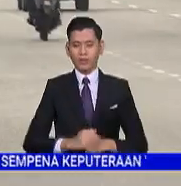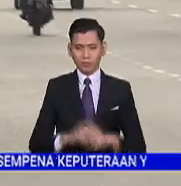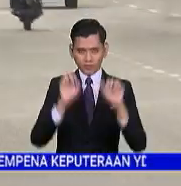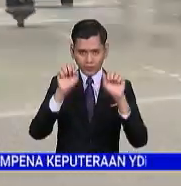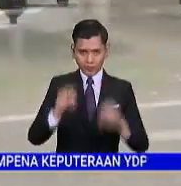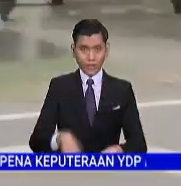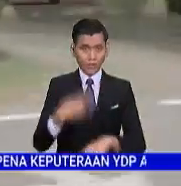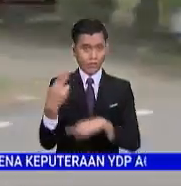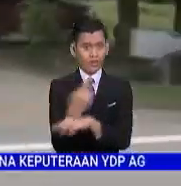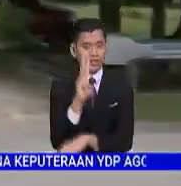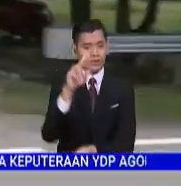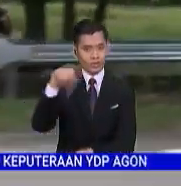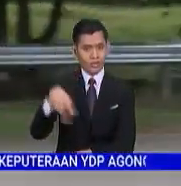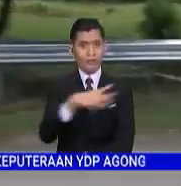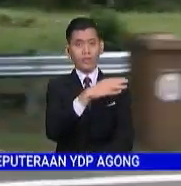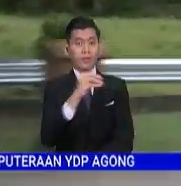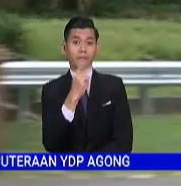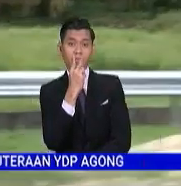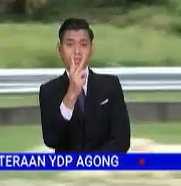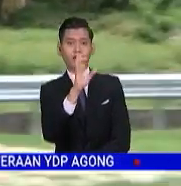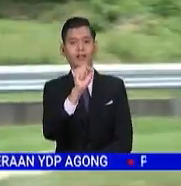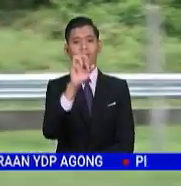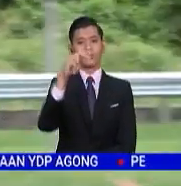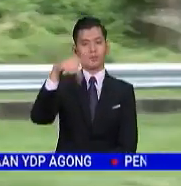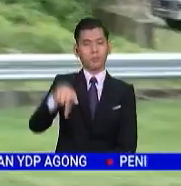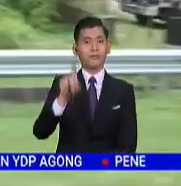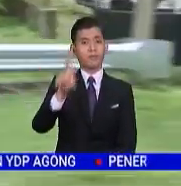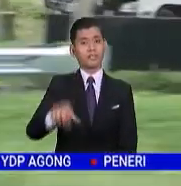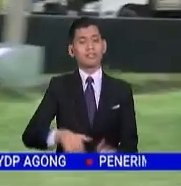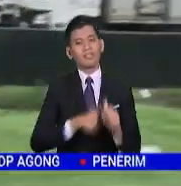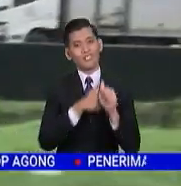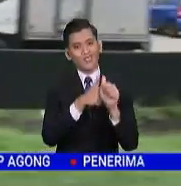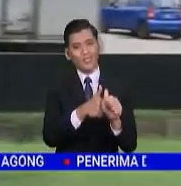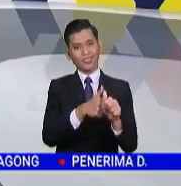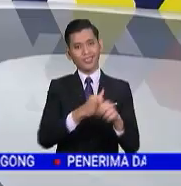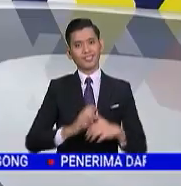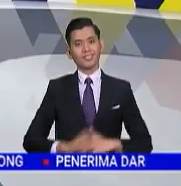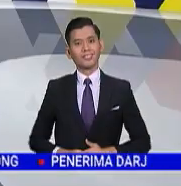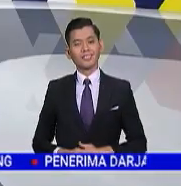fizikal sekaligus memastikan SOP tetap dipatuhi.